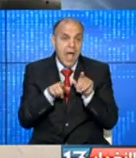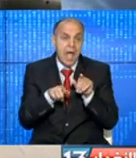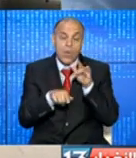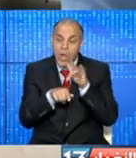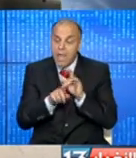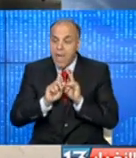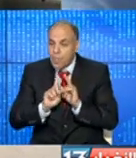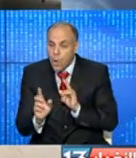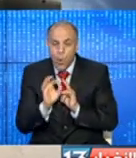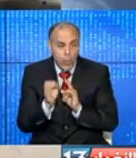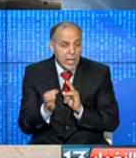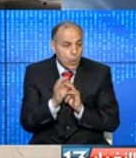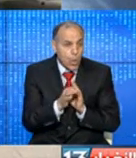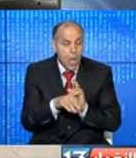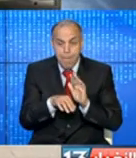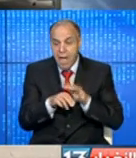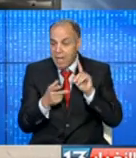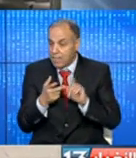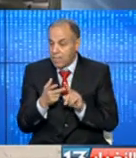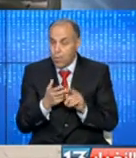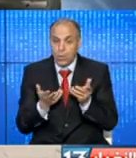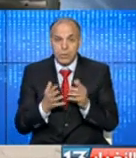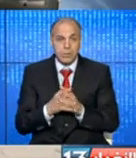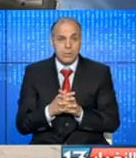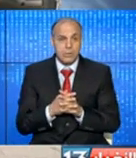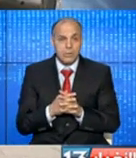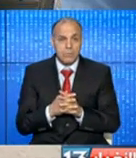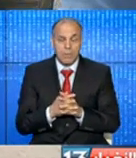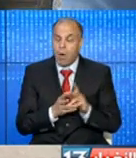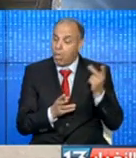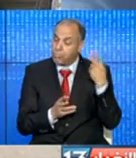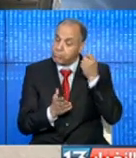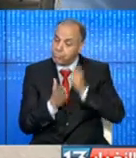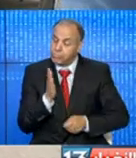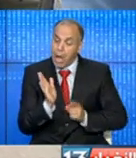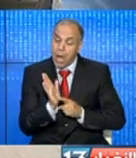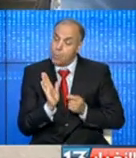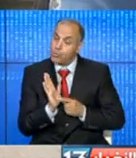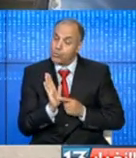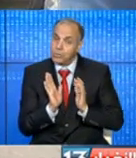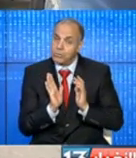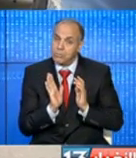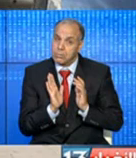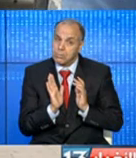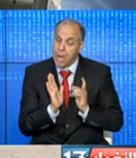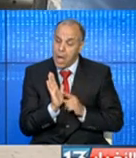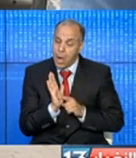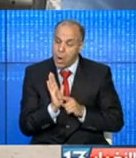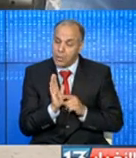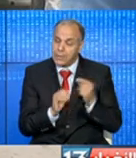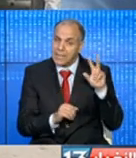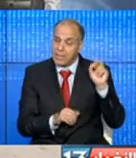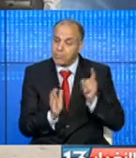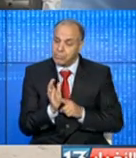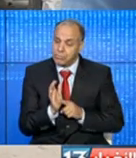راهي هذه ما تجيش. أما في مرحلة ثالثة إنه نوصل لمرحلة الردع حسب القانون اللي عن اللي هو القانون عدد